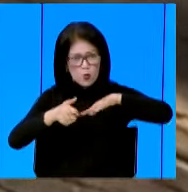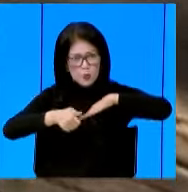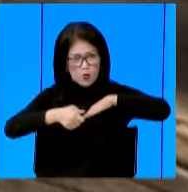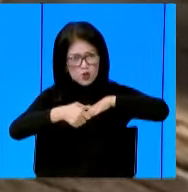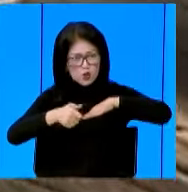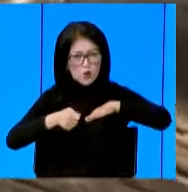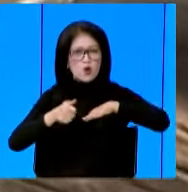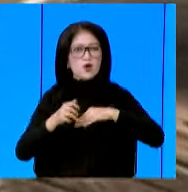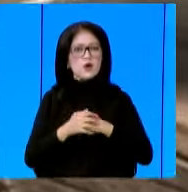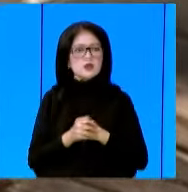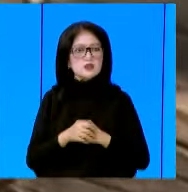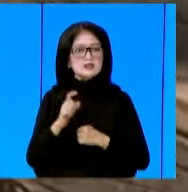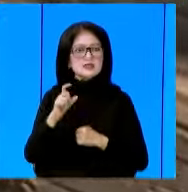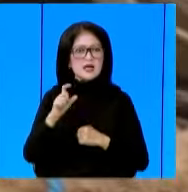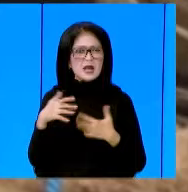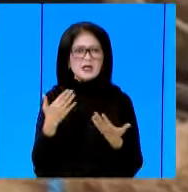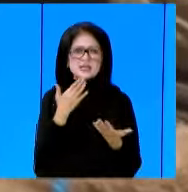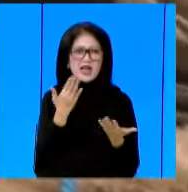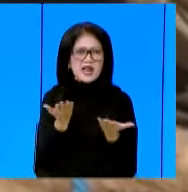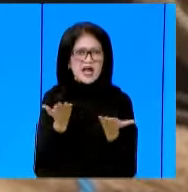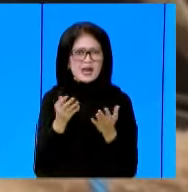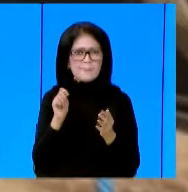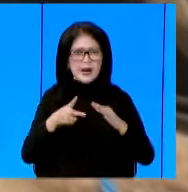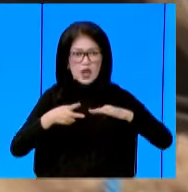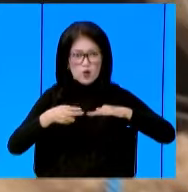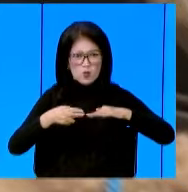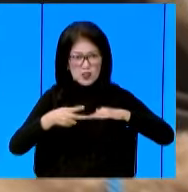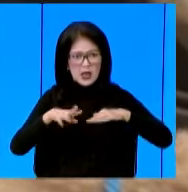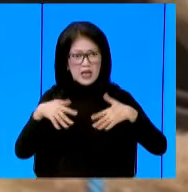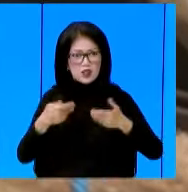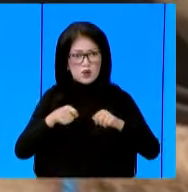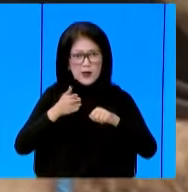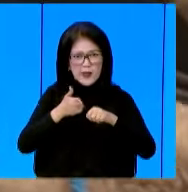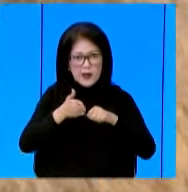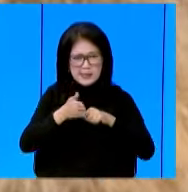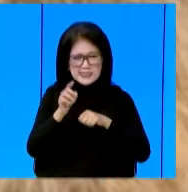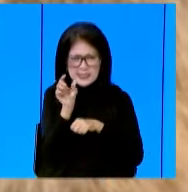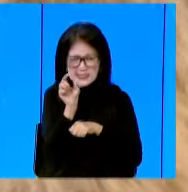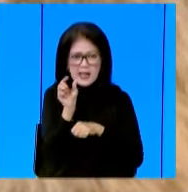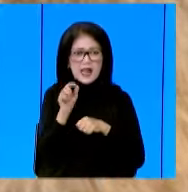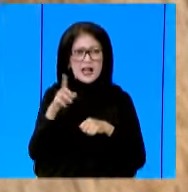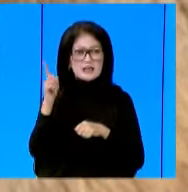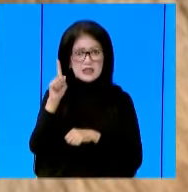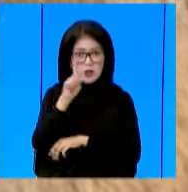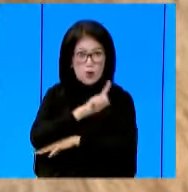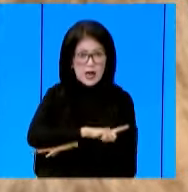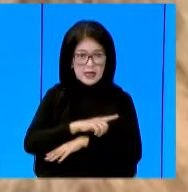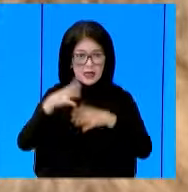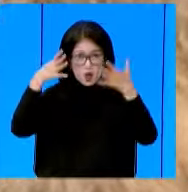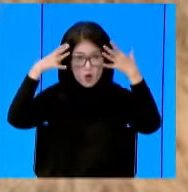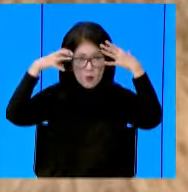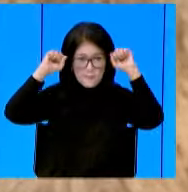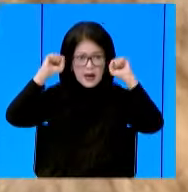hanya gunting besi dan gergaji kecil. Dalam sehari, rata-rata 10 hingga 15 domba dipotong dan dibersihkan kuku dan